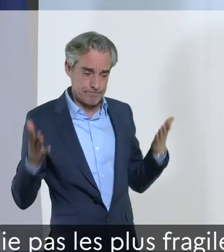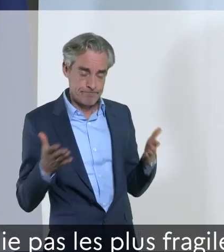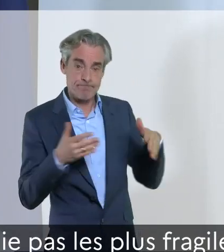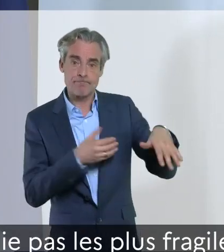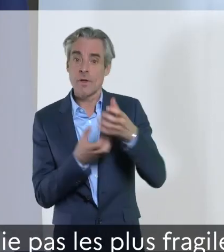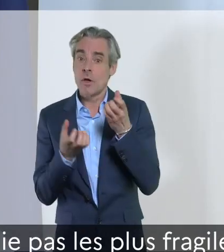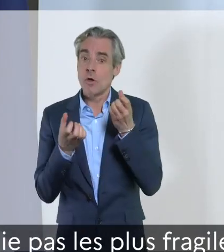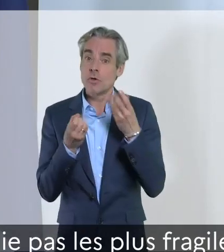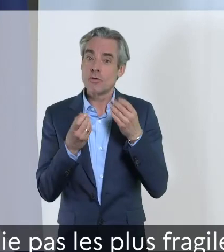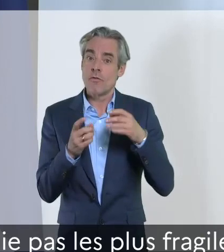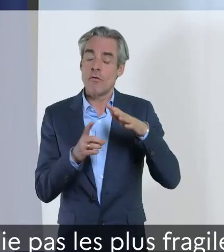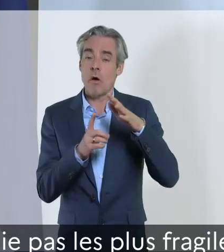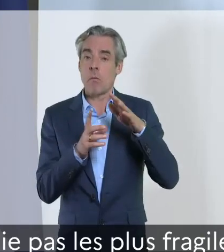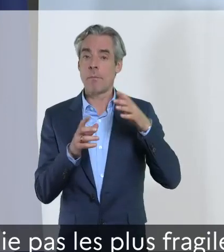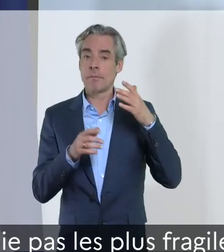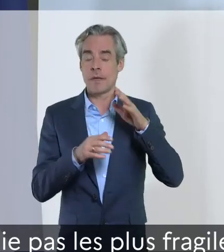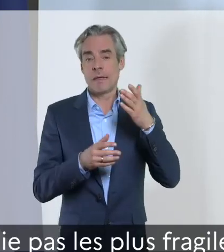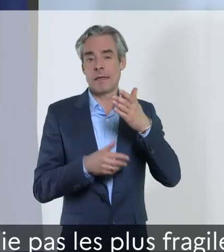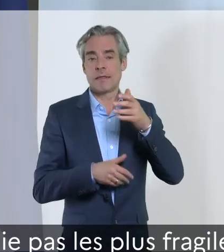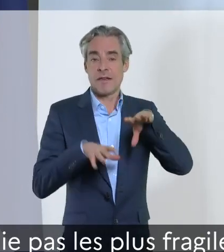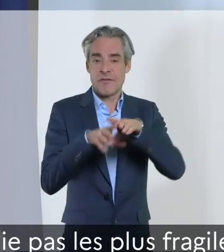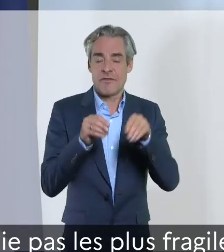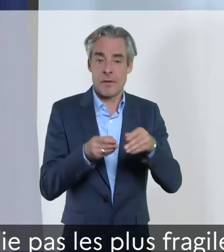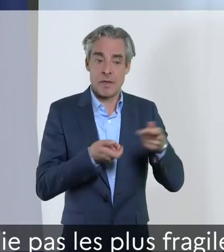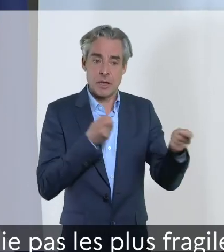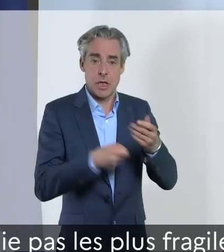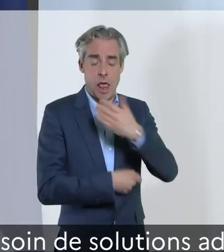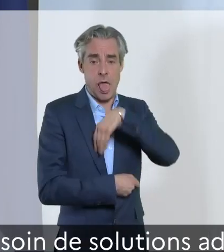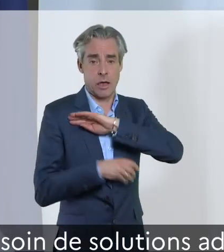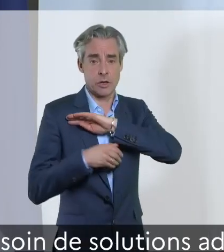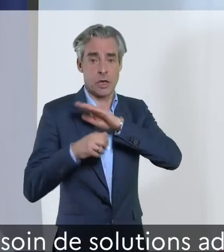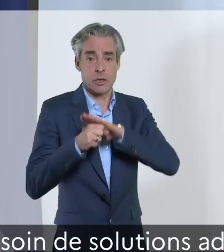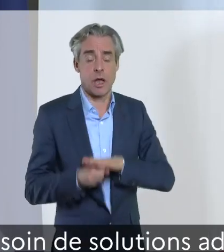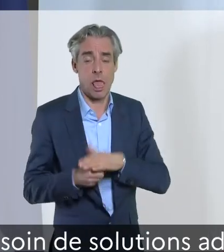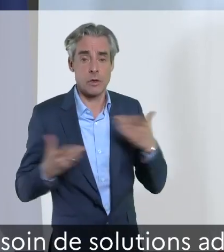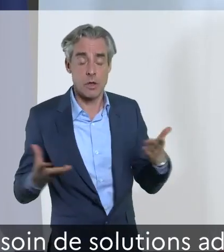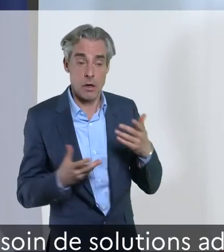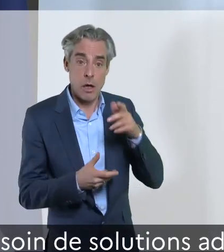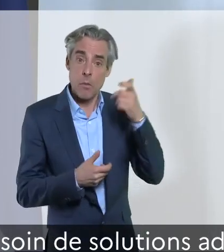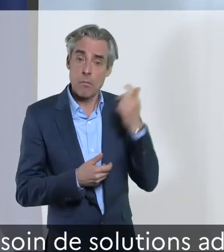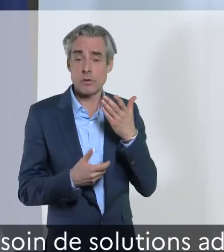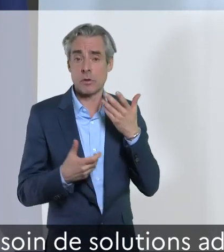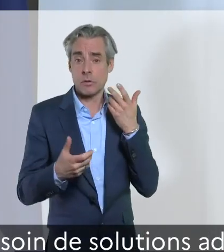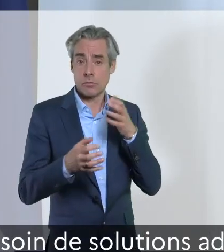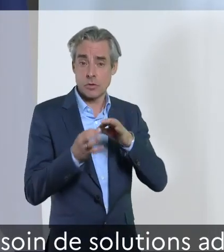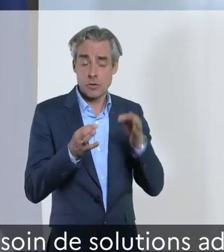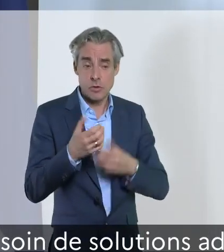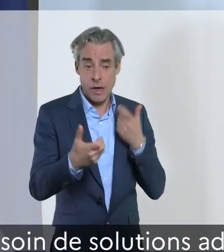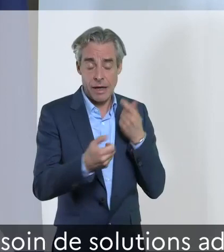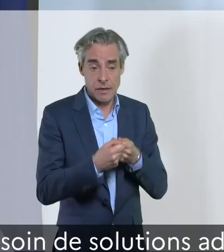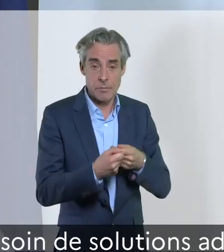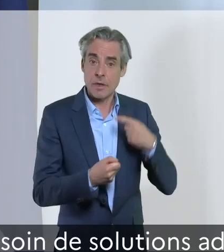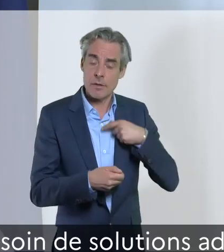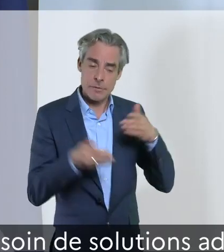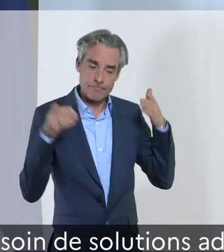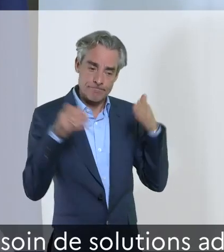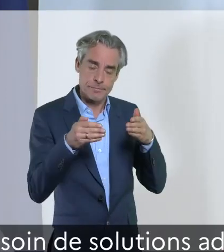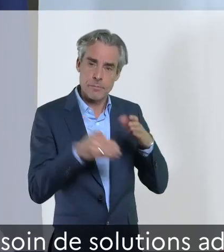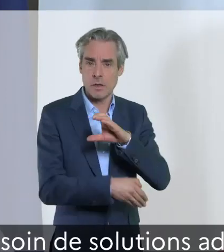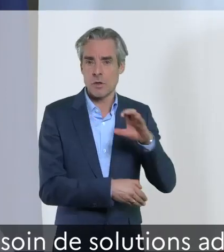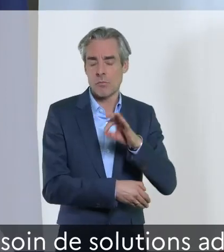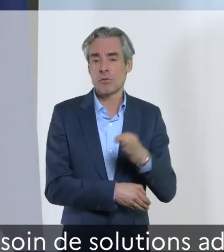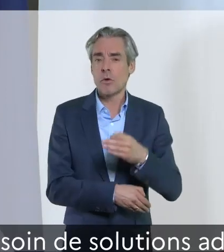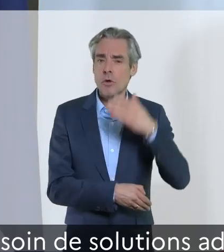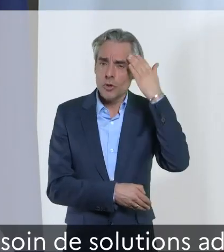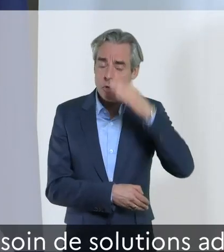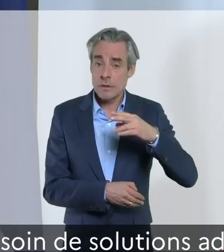complexes, trop souvent exclusivement à la charge de leur famille, qui ont besoin de solutions adaptées et ont toute mon attention.